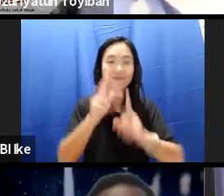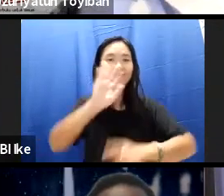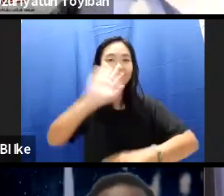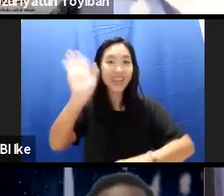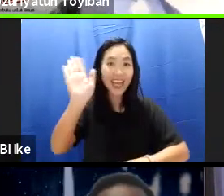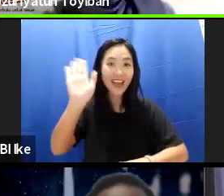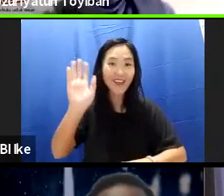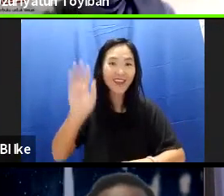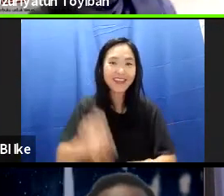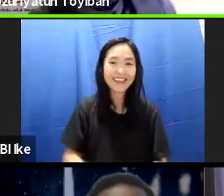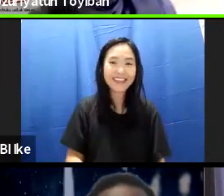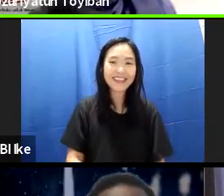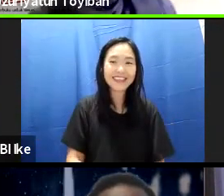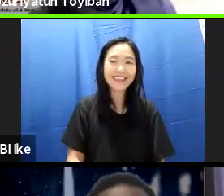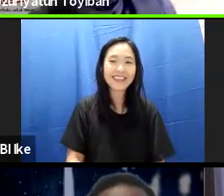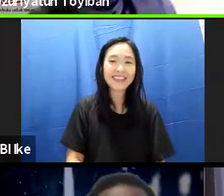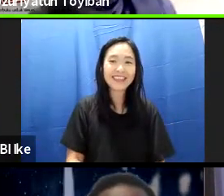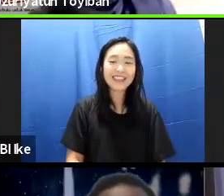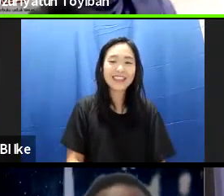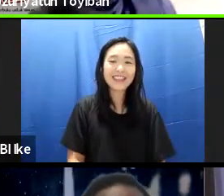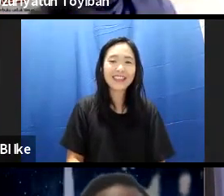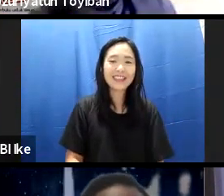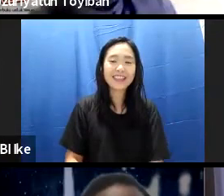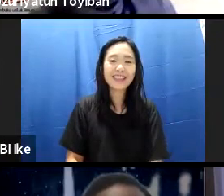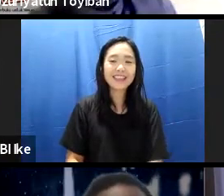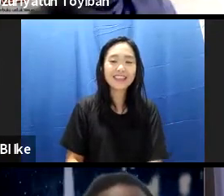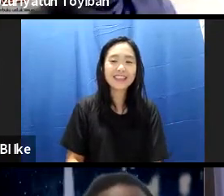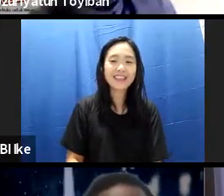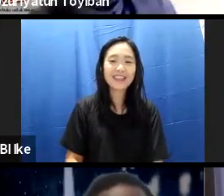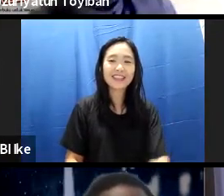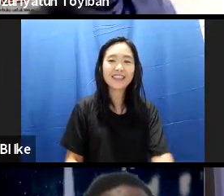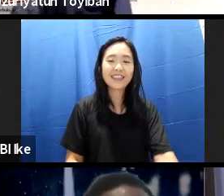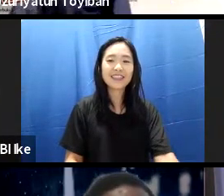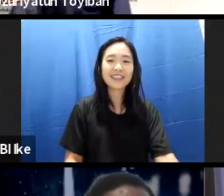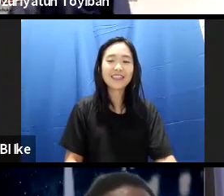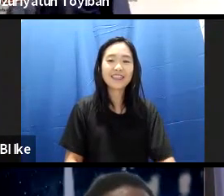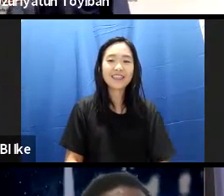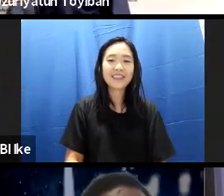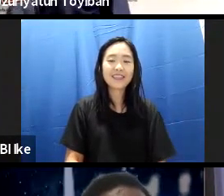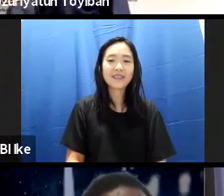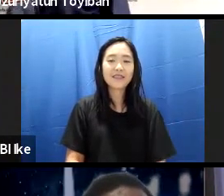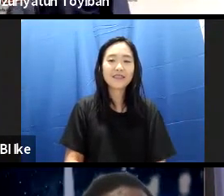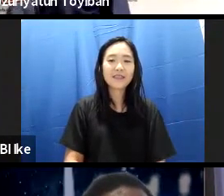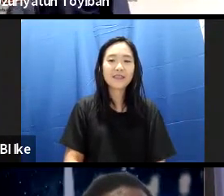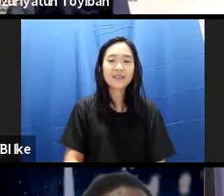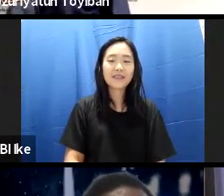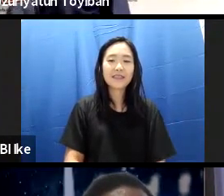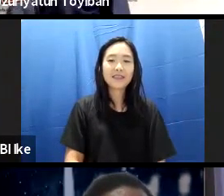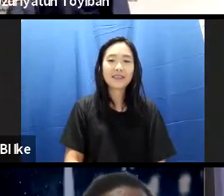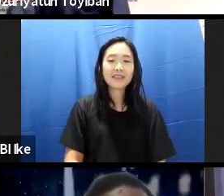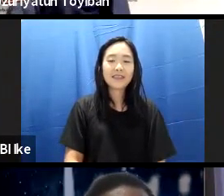Oke, duluan ya saya. Mbak Ibah duluan boleh ya. Jadi deg-degan.